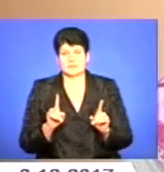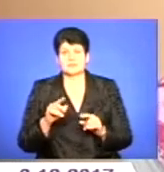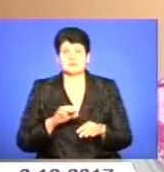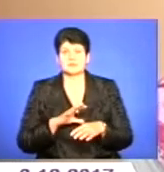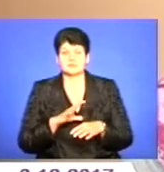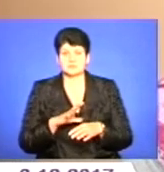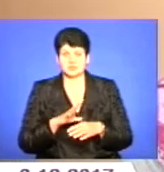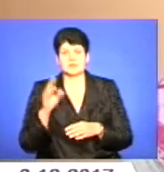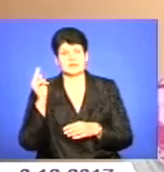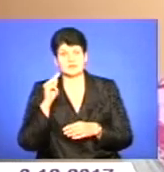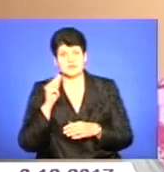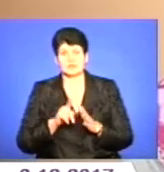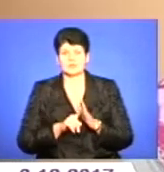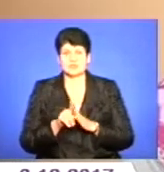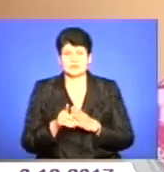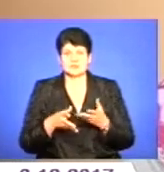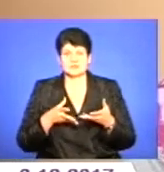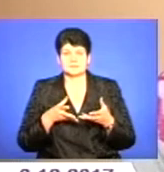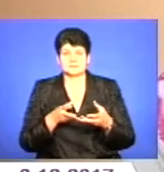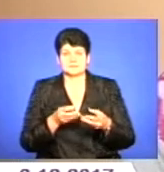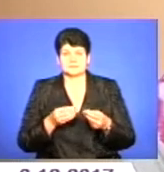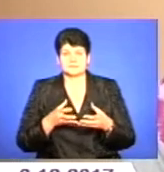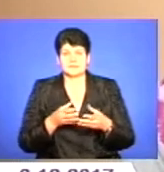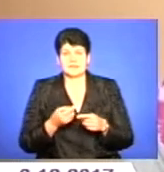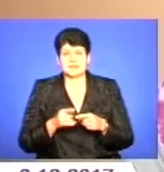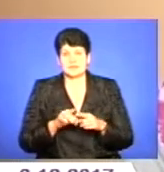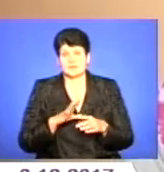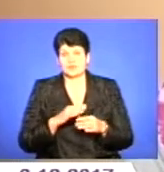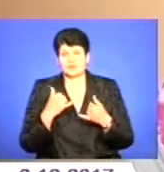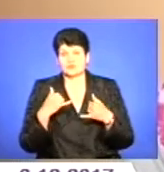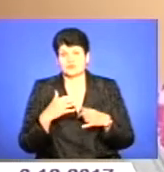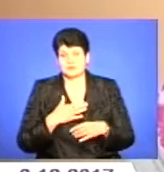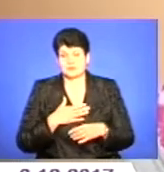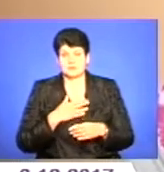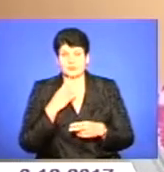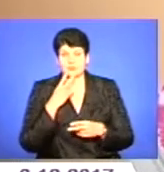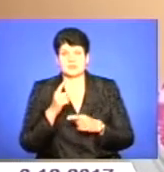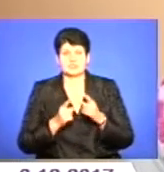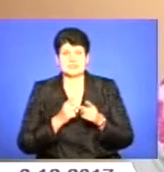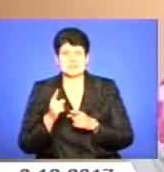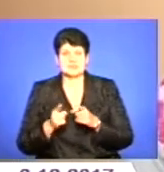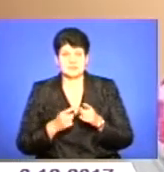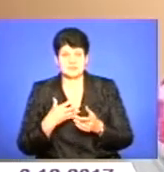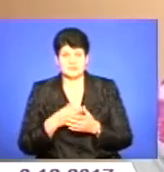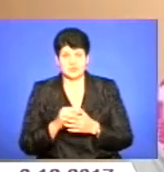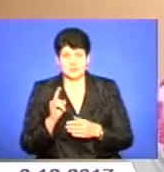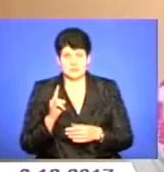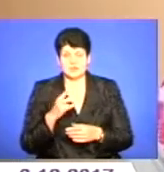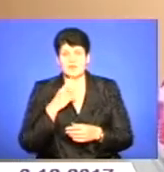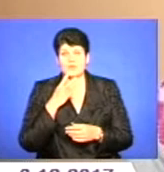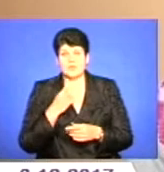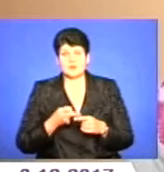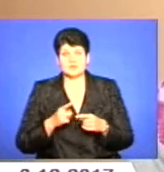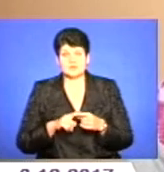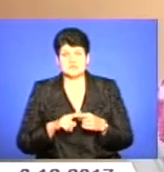навчання і почали застосовувати цей досвід, і це було як чудо для нас. Ми побачили зміни в своїй дитині, побачили, що це